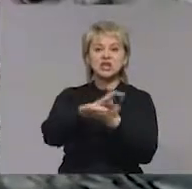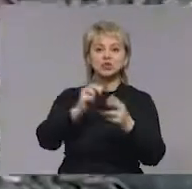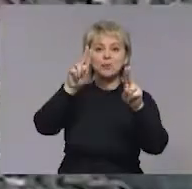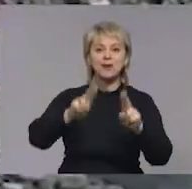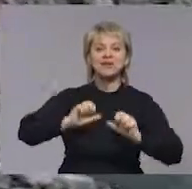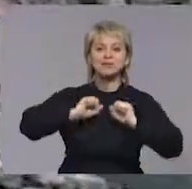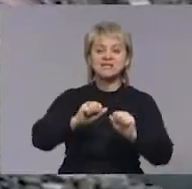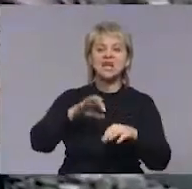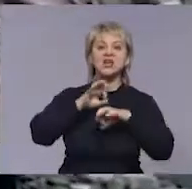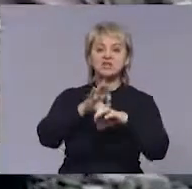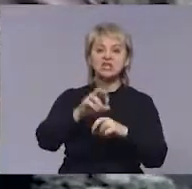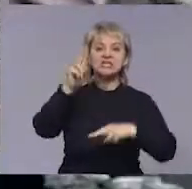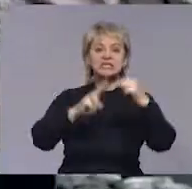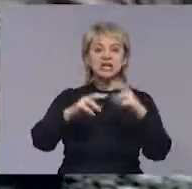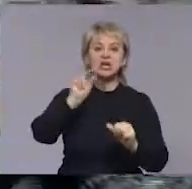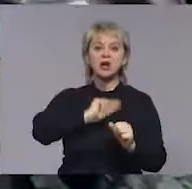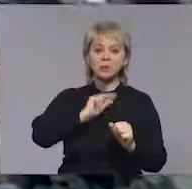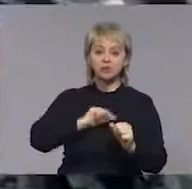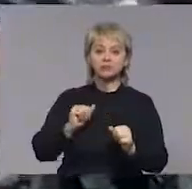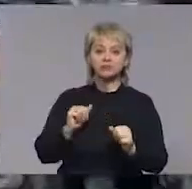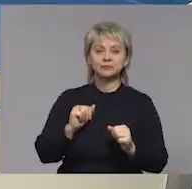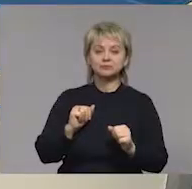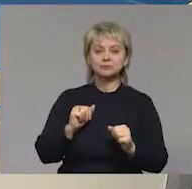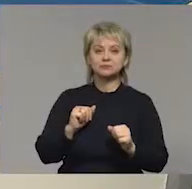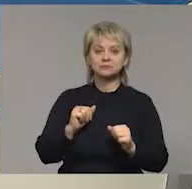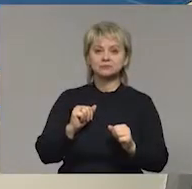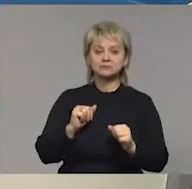правил безопасности при ведении строительных работ».